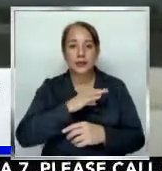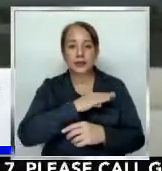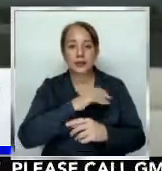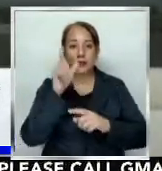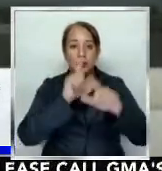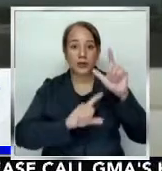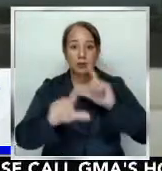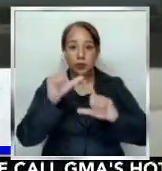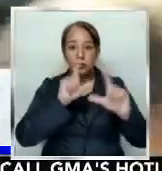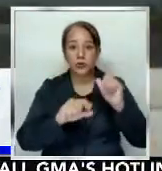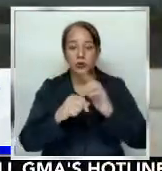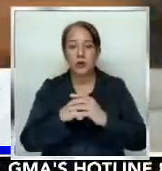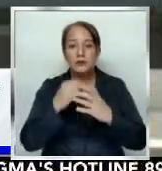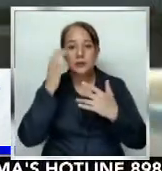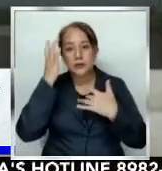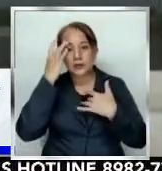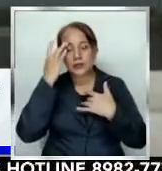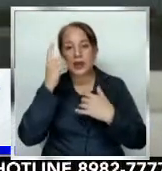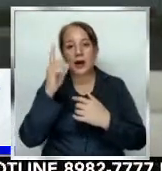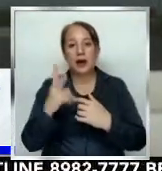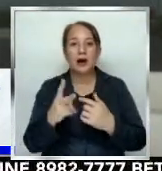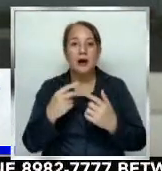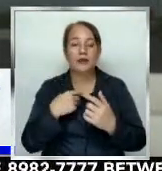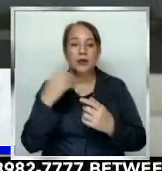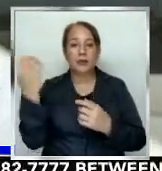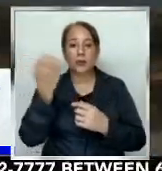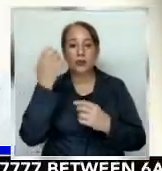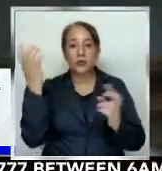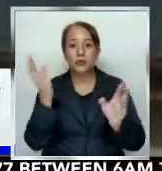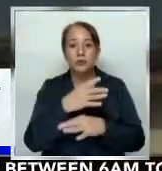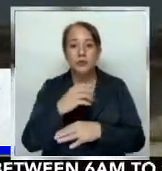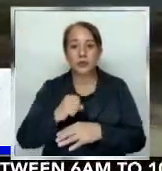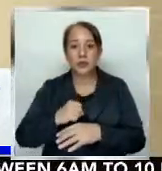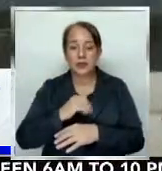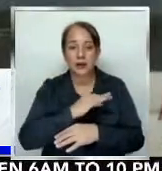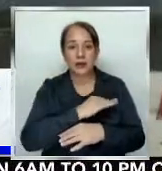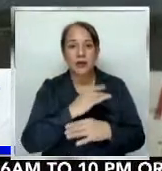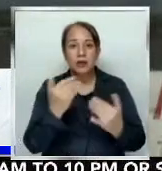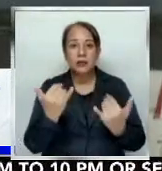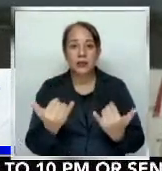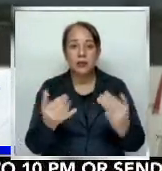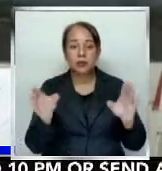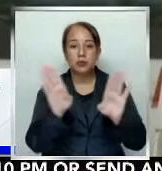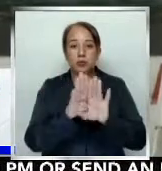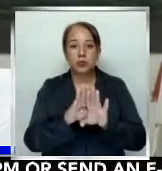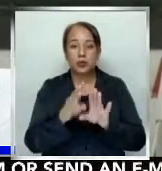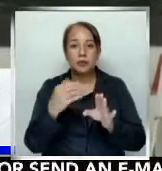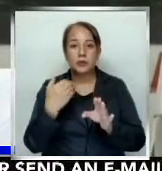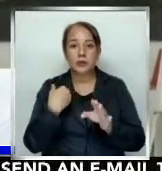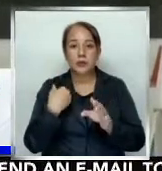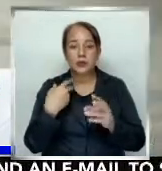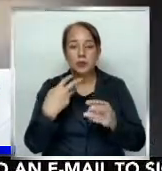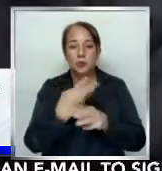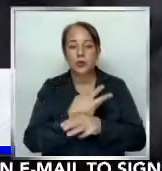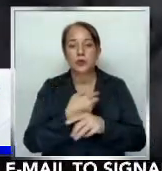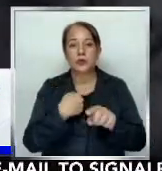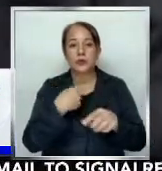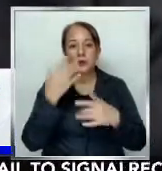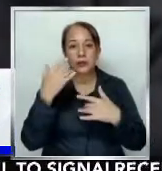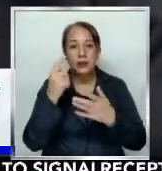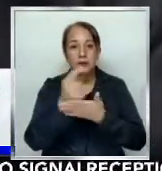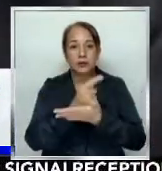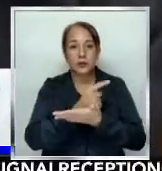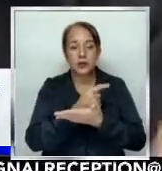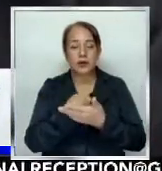May sakit din ang kalahati ng kanilang emergency room staff. Kaya pansamantala itong isinara sa mga hindi malubhang kaso noong isang linggo. Lumabas